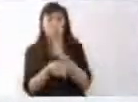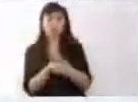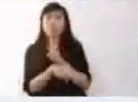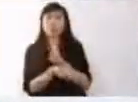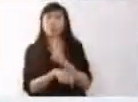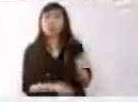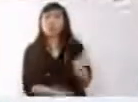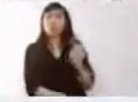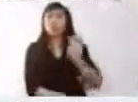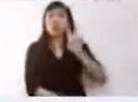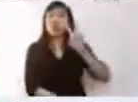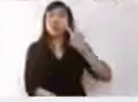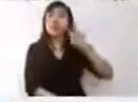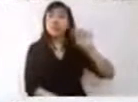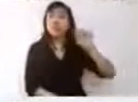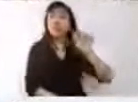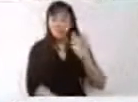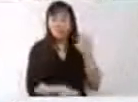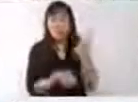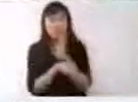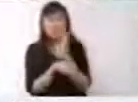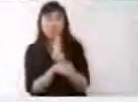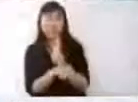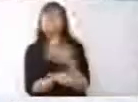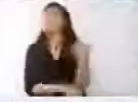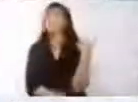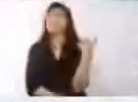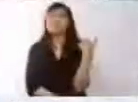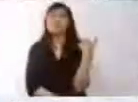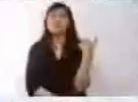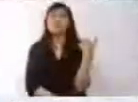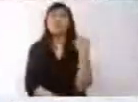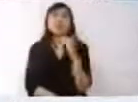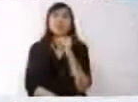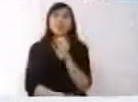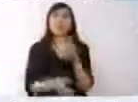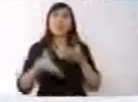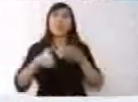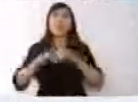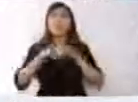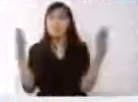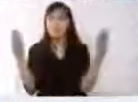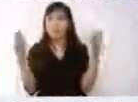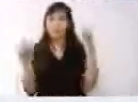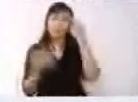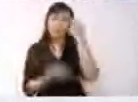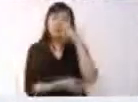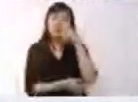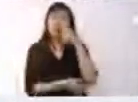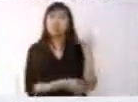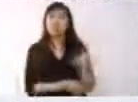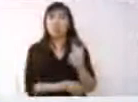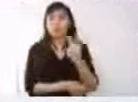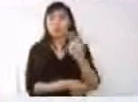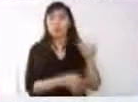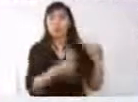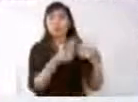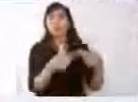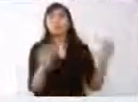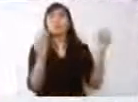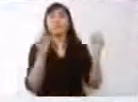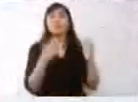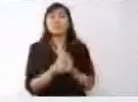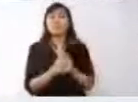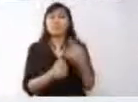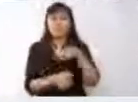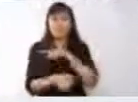estado, yung visa natin ay maaaring gamitin para makabiyahe papunta ng Japan. Again, hindi pa